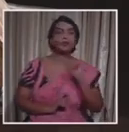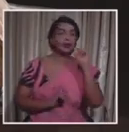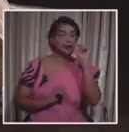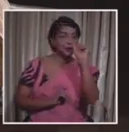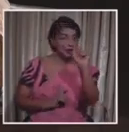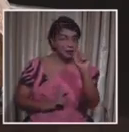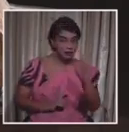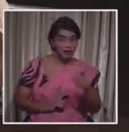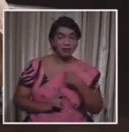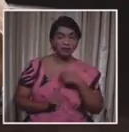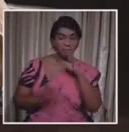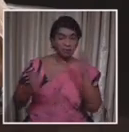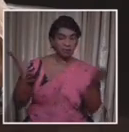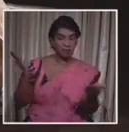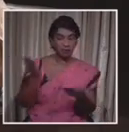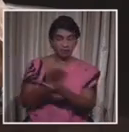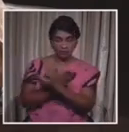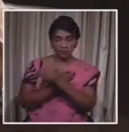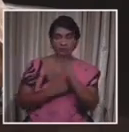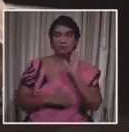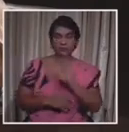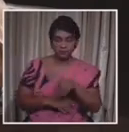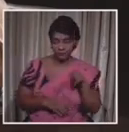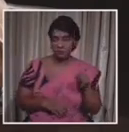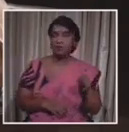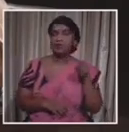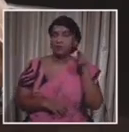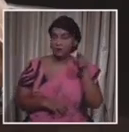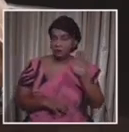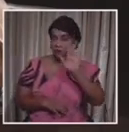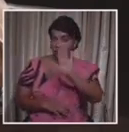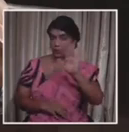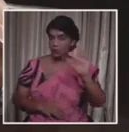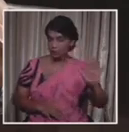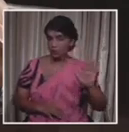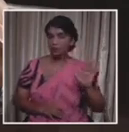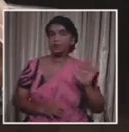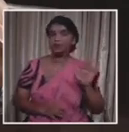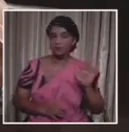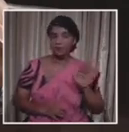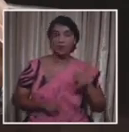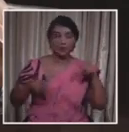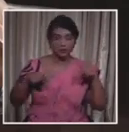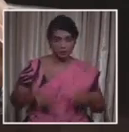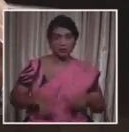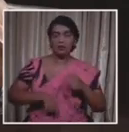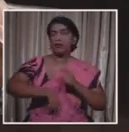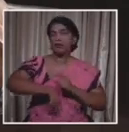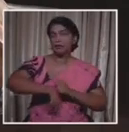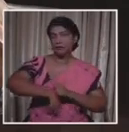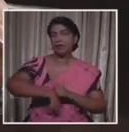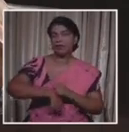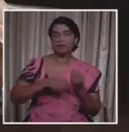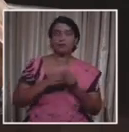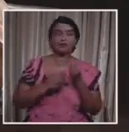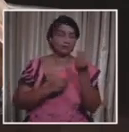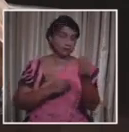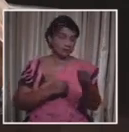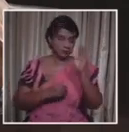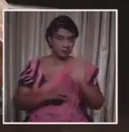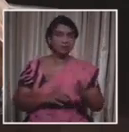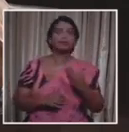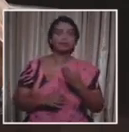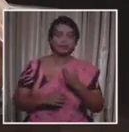yojana idiripat kirima sandaha, obatuman lahata, Dan avasthava tibena bawa